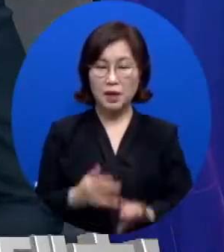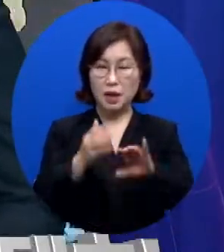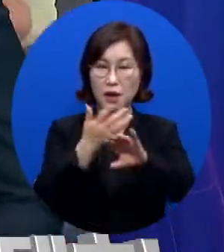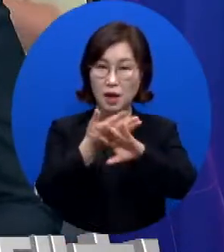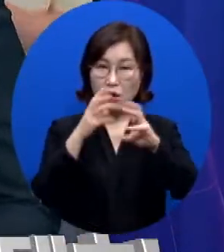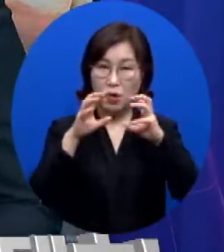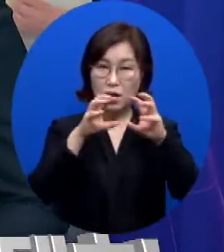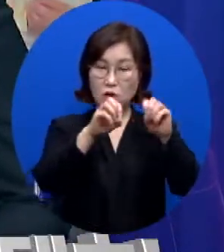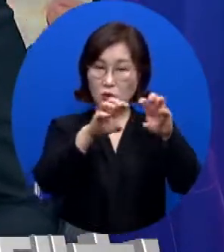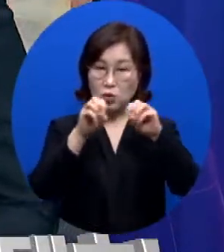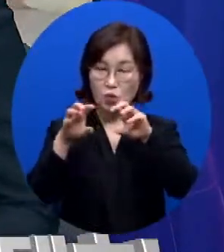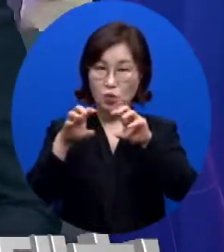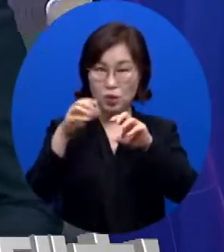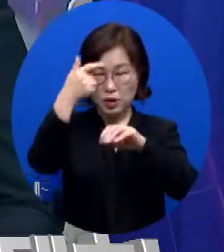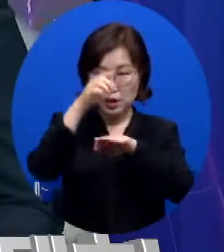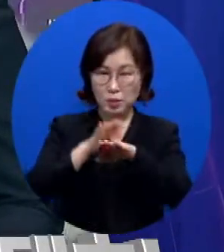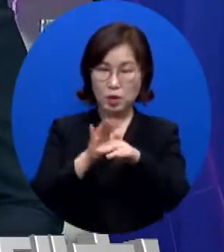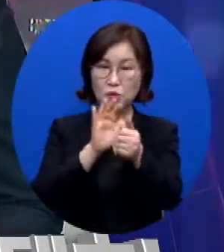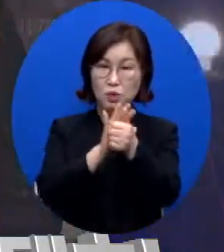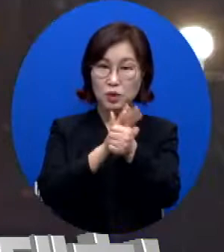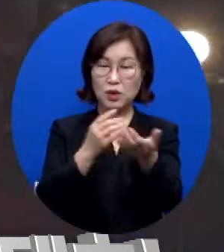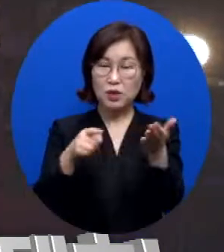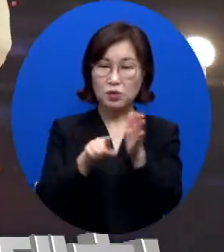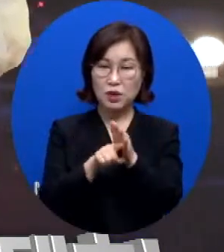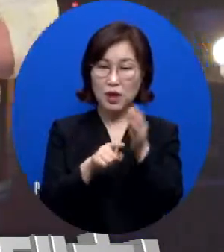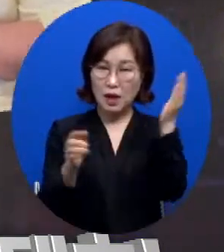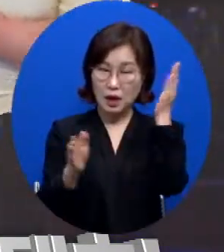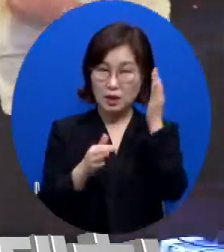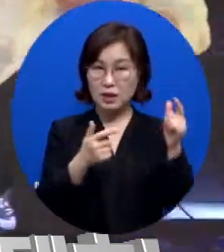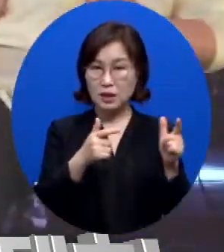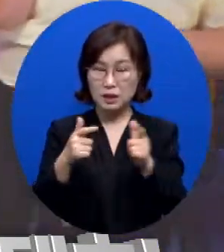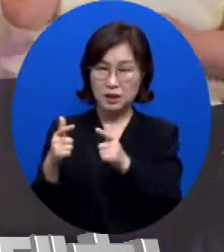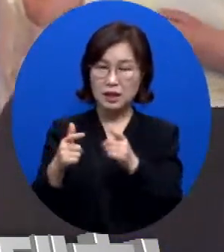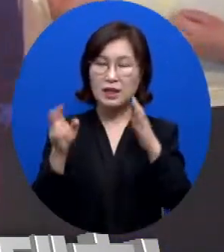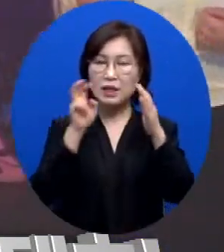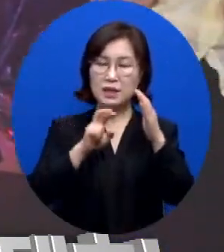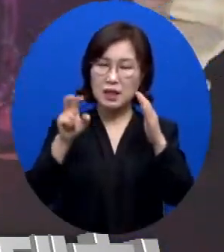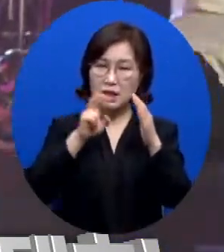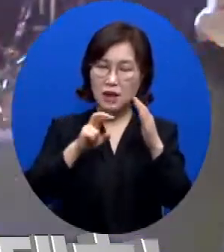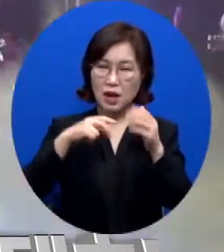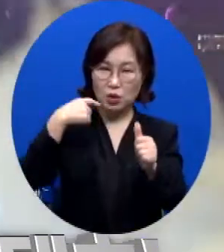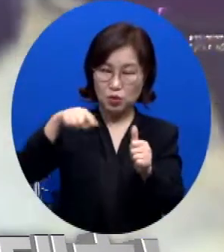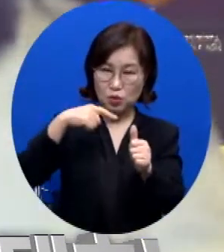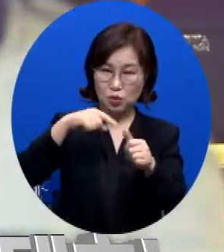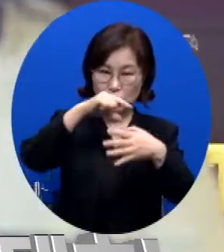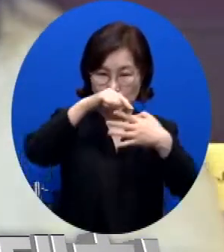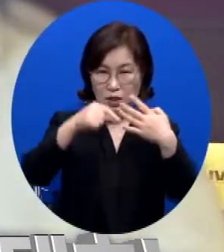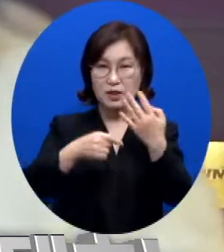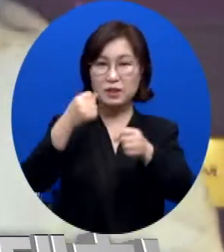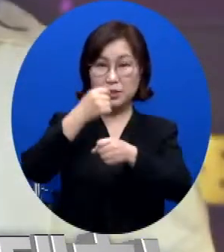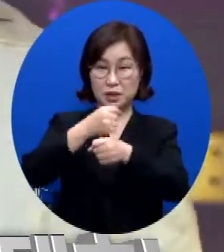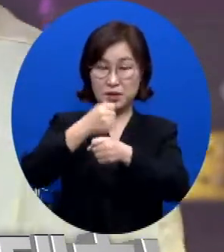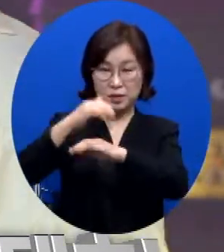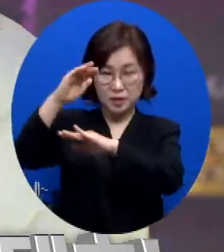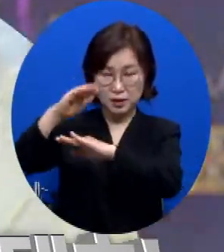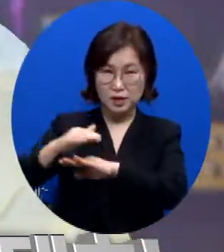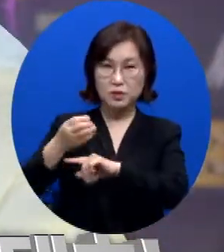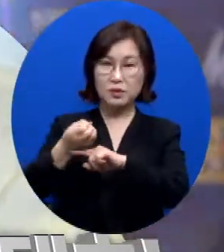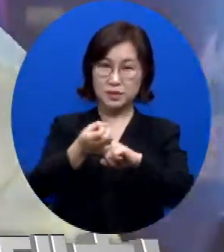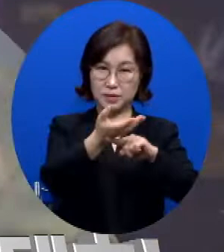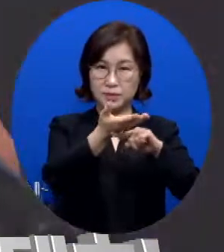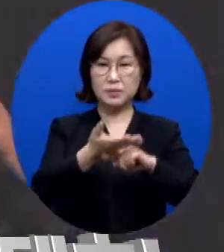해외 선교지 예배를 돕기 위해 백석예술대 학생들이 찬양 교육 콘텐츠를 만들었습니다. 관련 소식 잠시